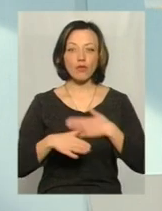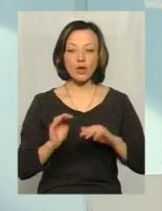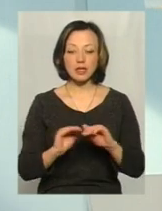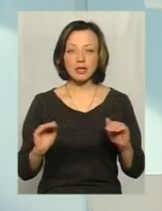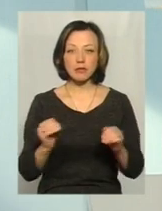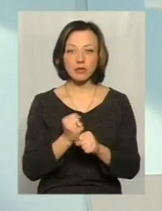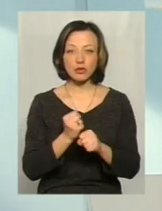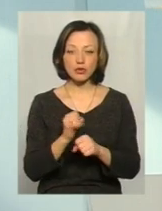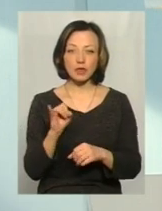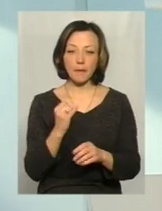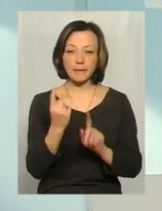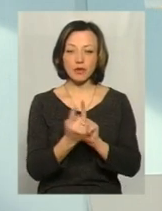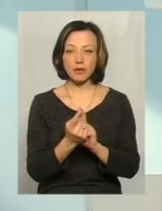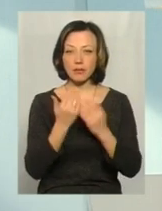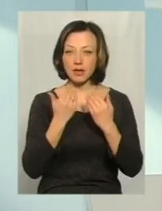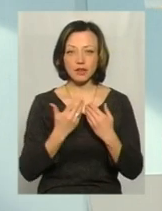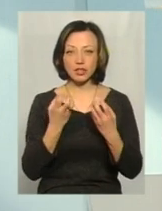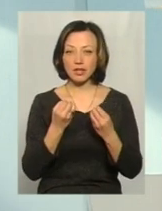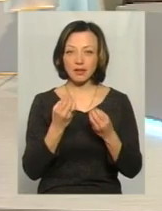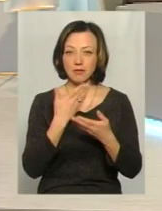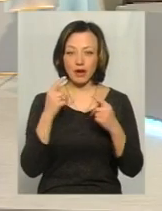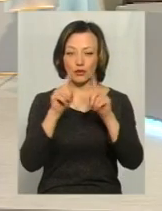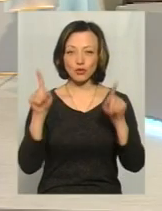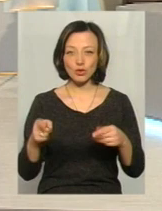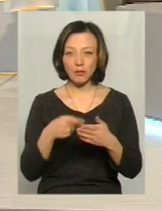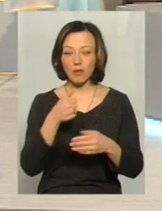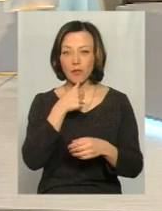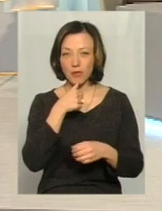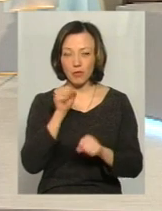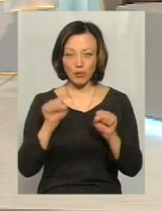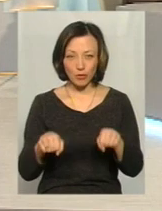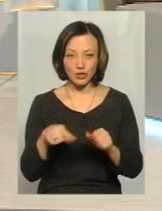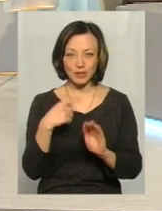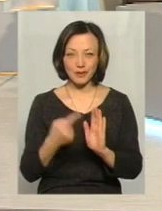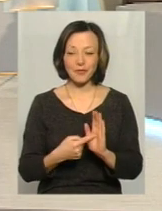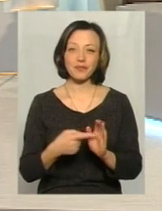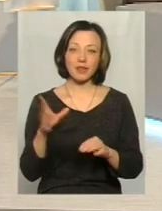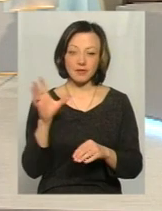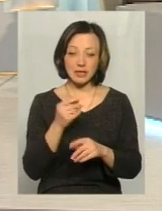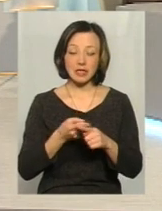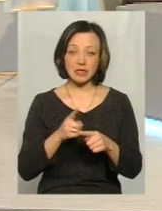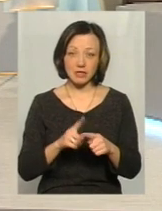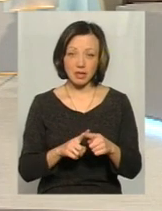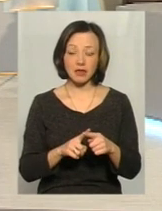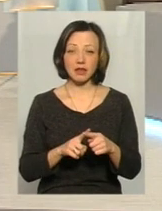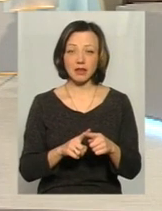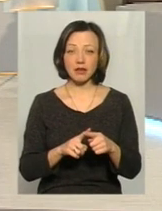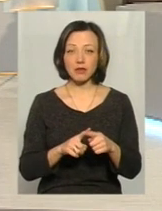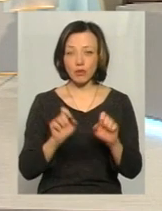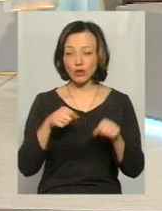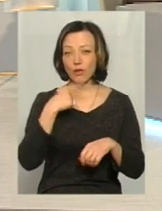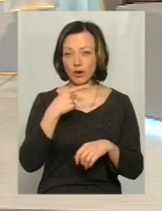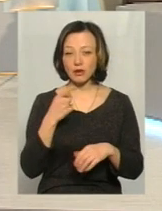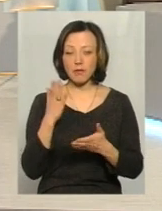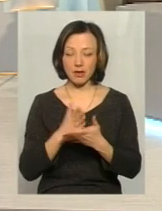діти працюють і підходять і питають, немає ще тестових зошитів, можна попрацювати. Тому все це налаштовує на те, що ми знову ж таки